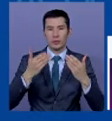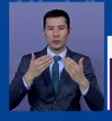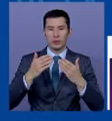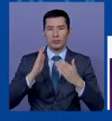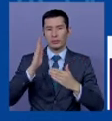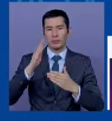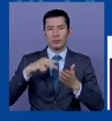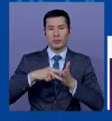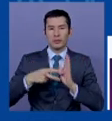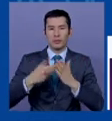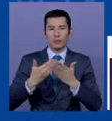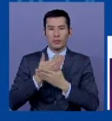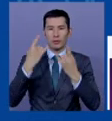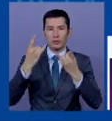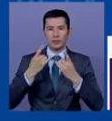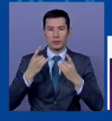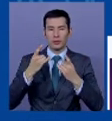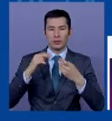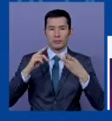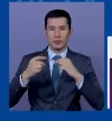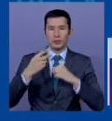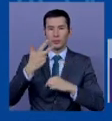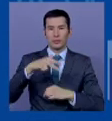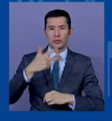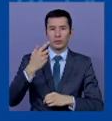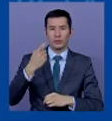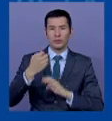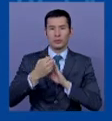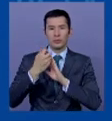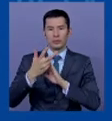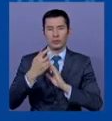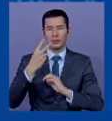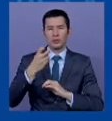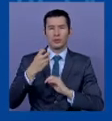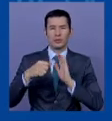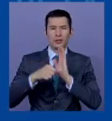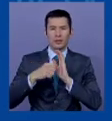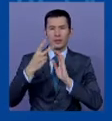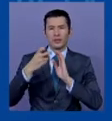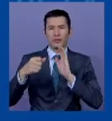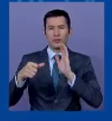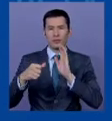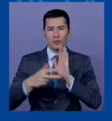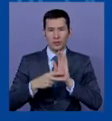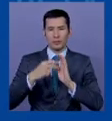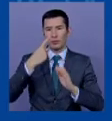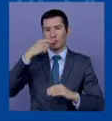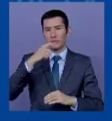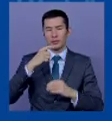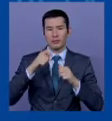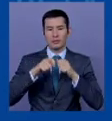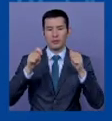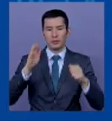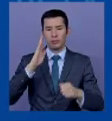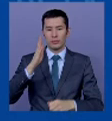іске қосу жоспарлануда. Ол 33, 113, 204, 206, 208-ші бағыттағы маршруттар. Олар қала ішінде де